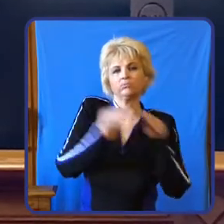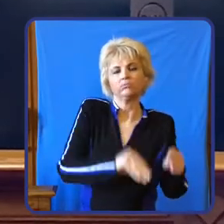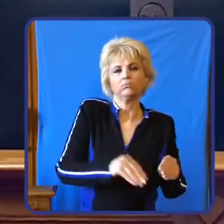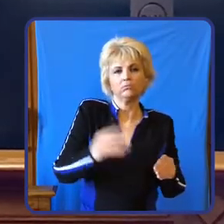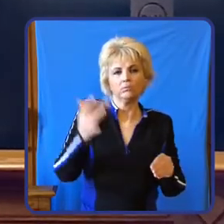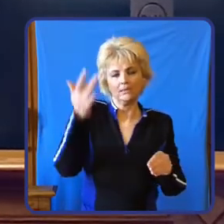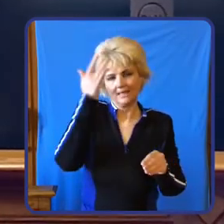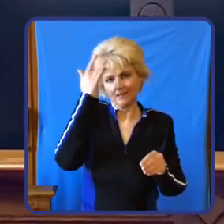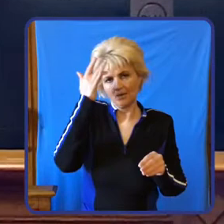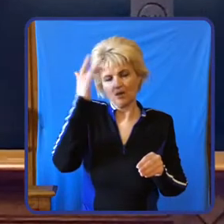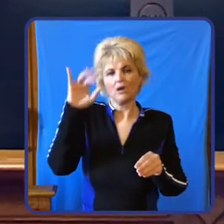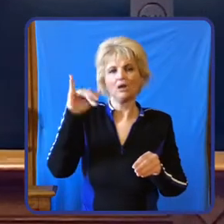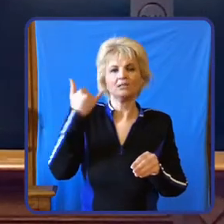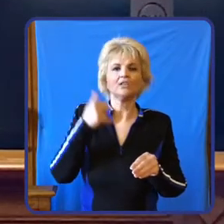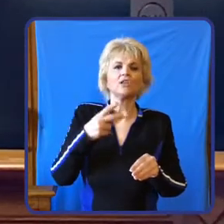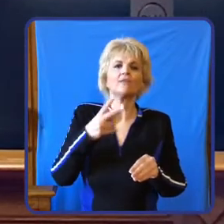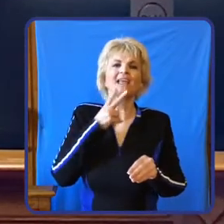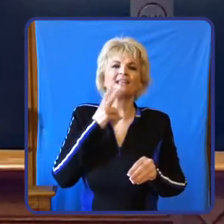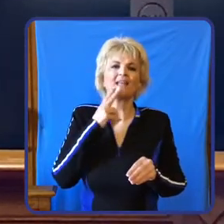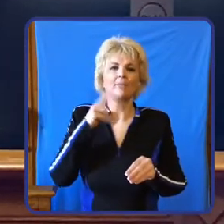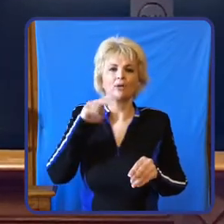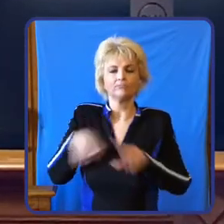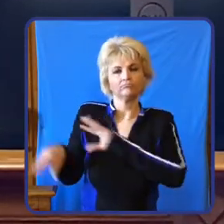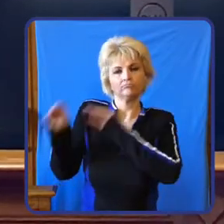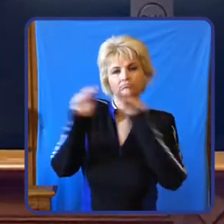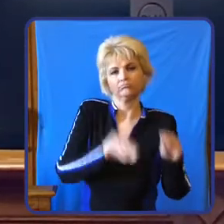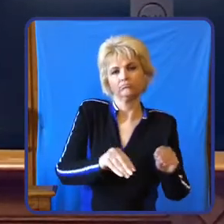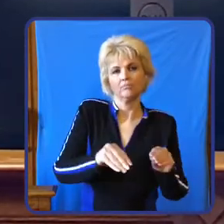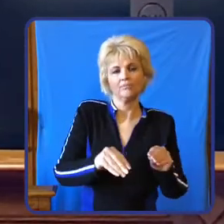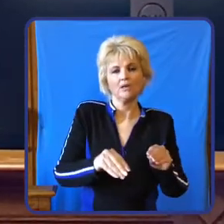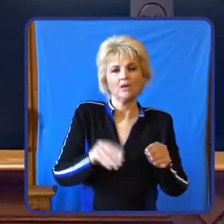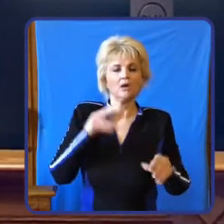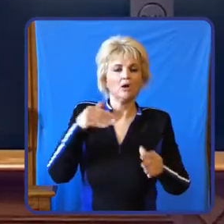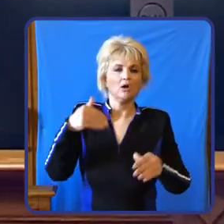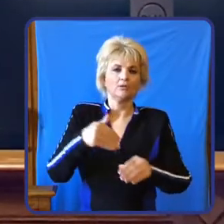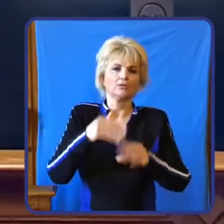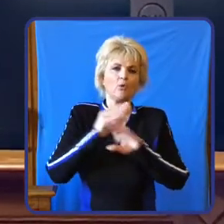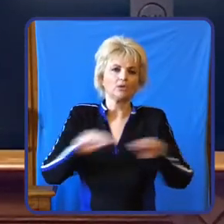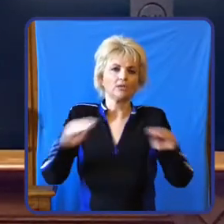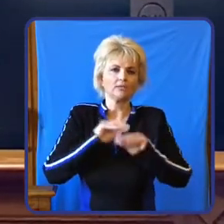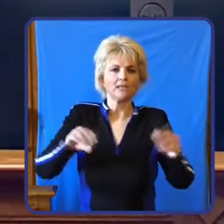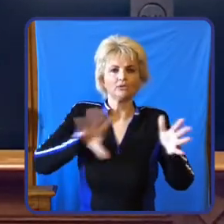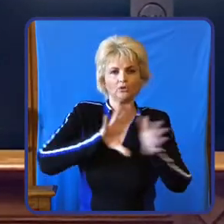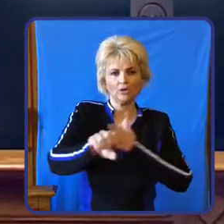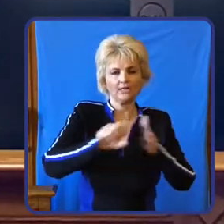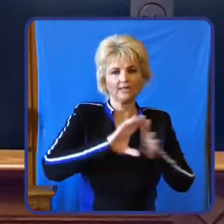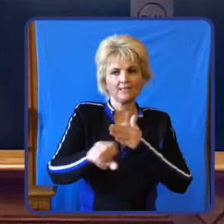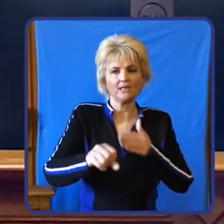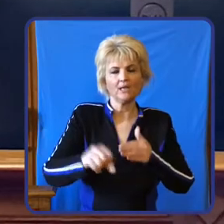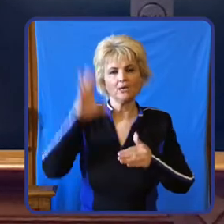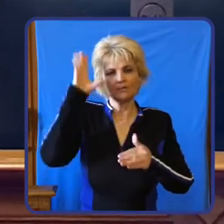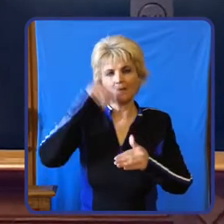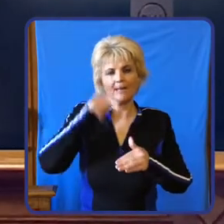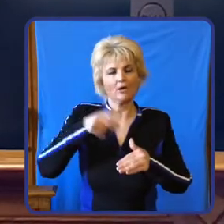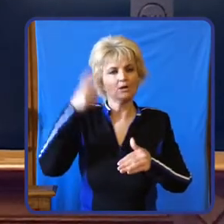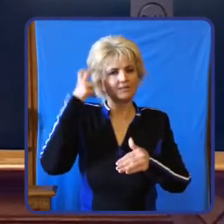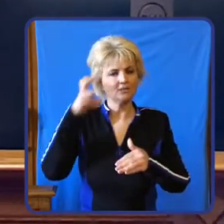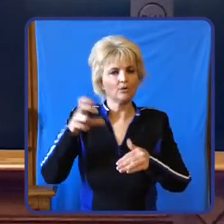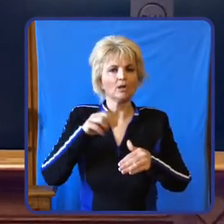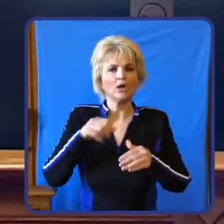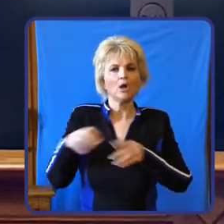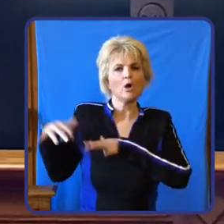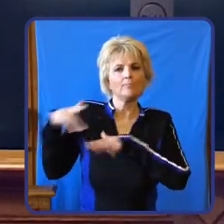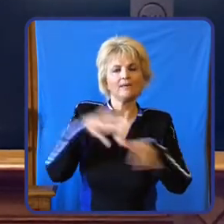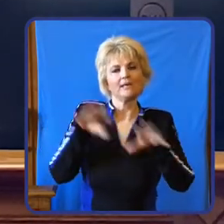vietnámiakat. Ez a Fidesz politikája. Meg lezülleszteni az oktatást azért, hogy az emberek tényleg azt higgyék, hogy a migráns betelepítő kormányra kell szavazni,